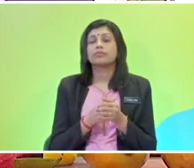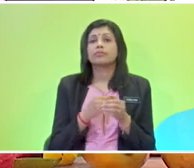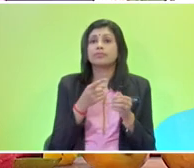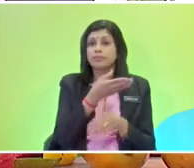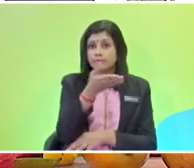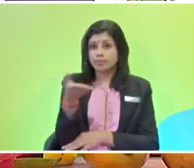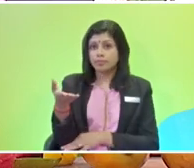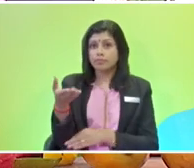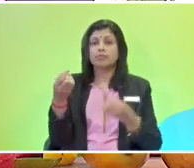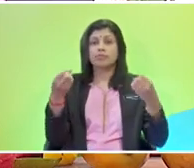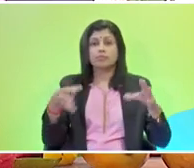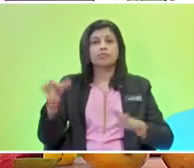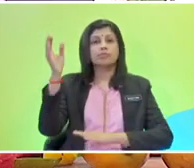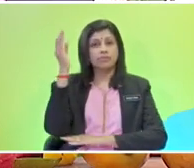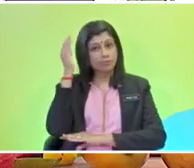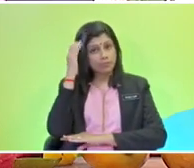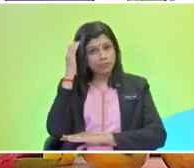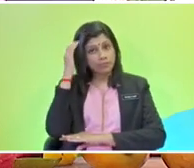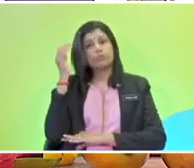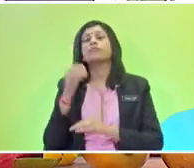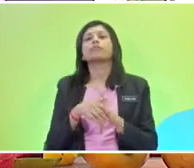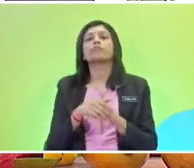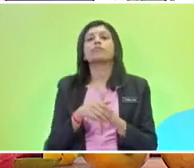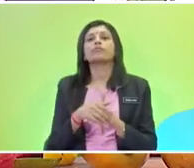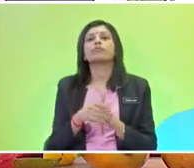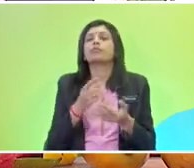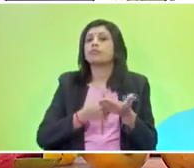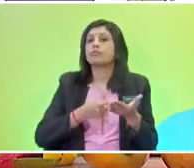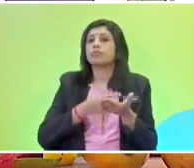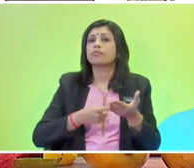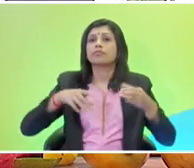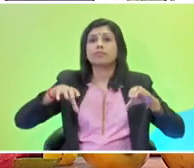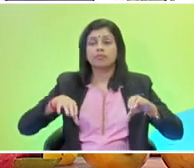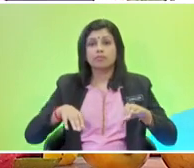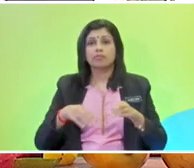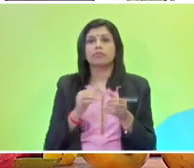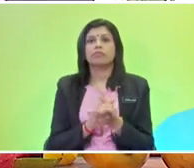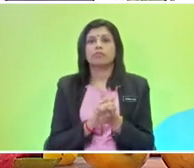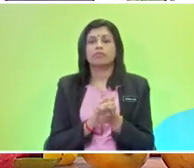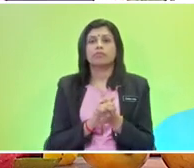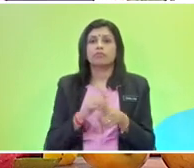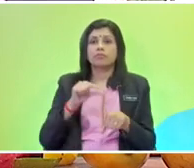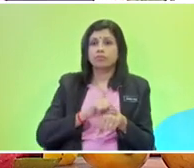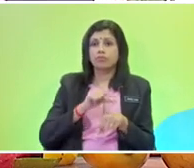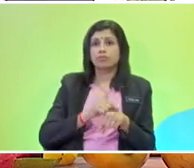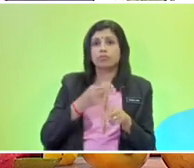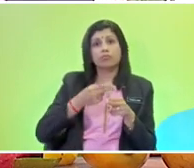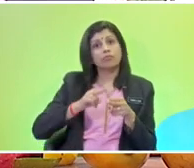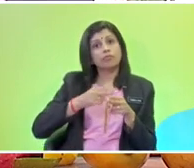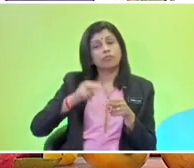rumah, pastikan bila buat apa sahaja berkaitan dengan menggunakan benda tajam, kena